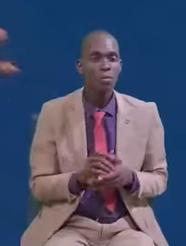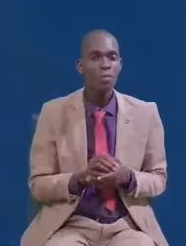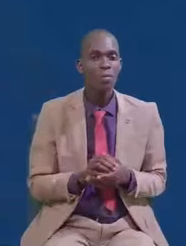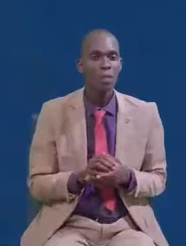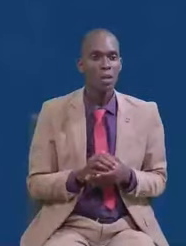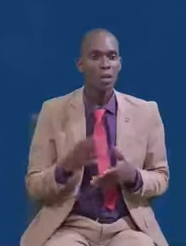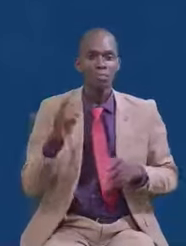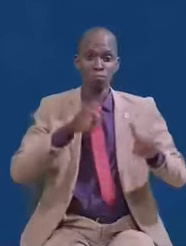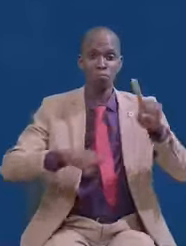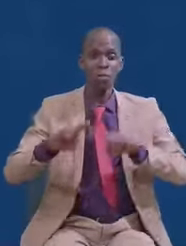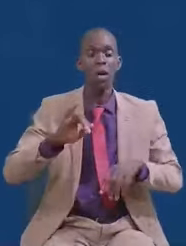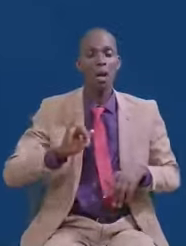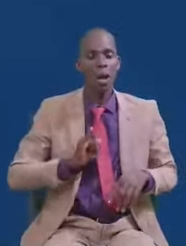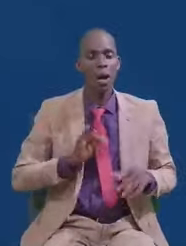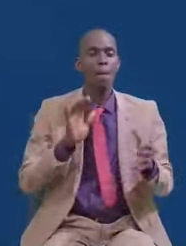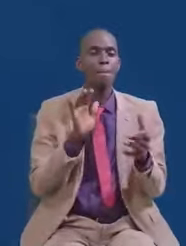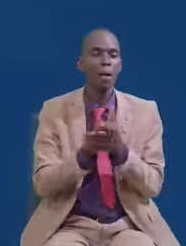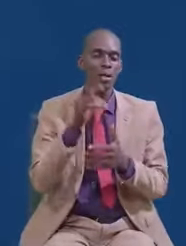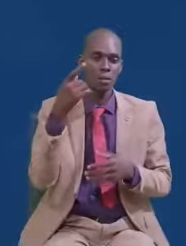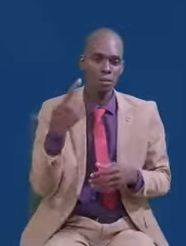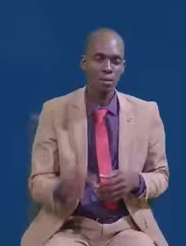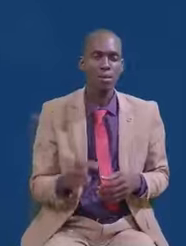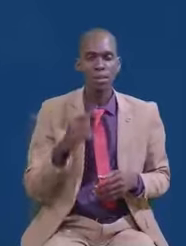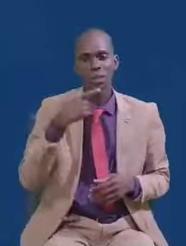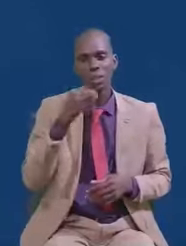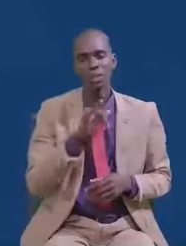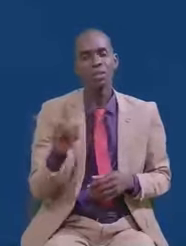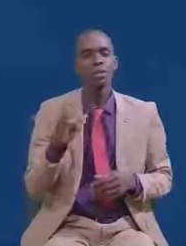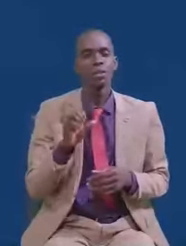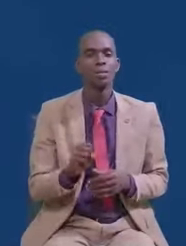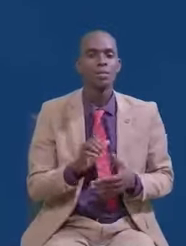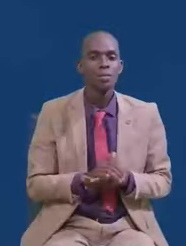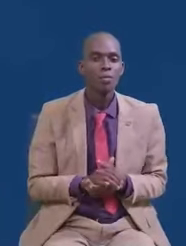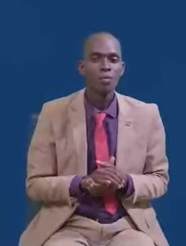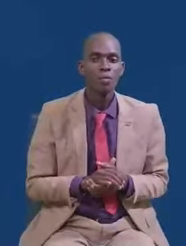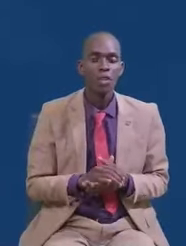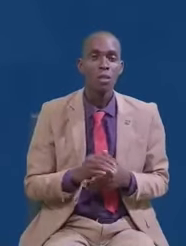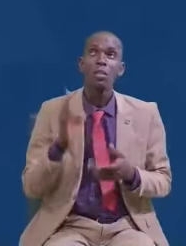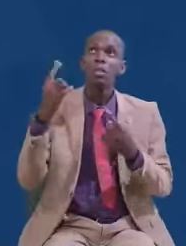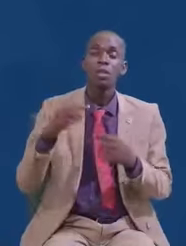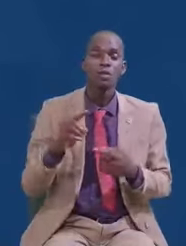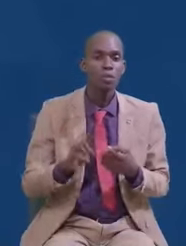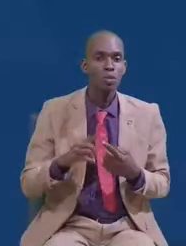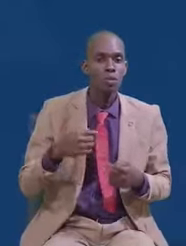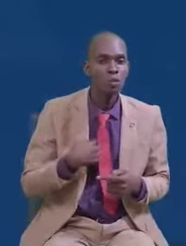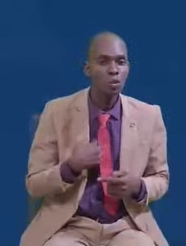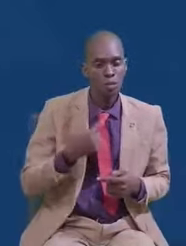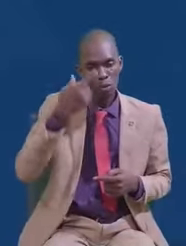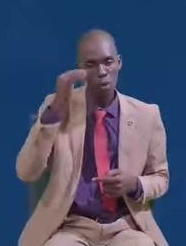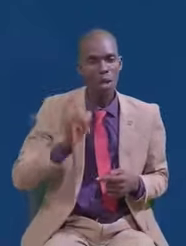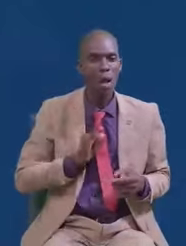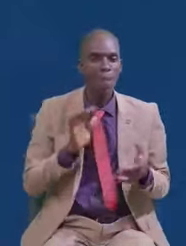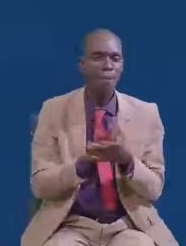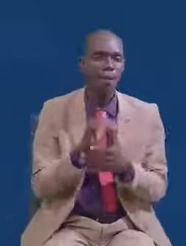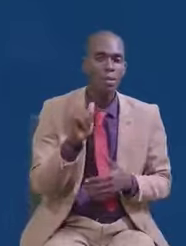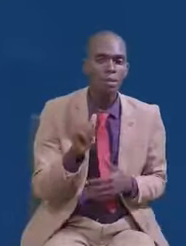C'est à la personne là que le bras du Seigneur sera révélé. À moi. Parce que je crois. La